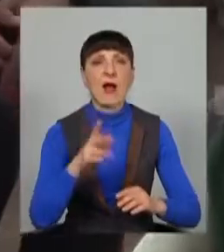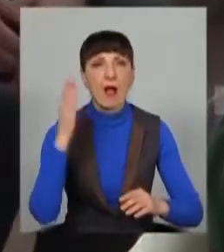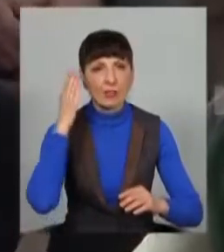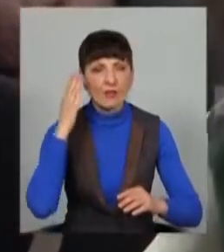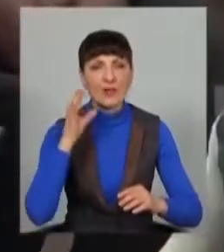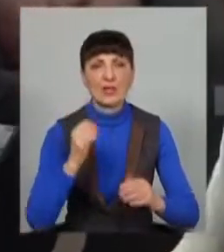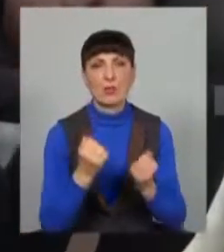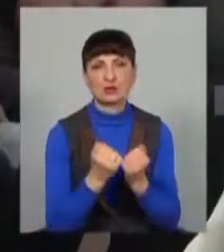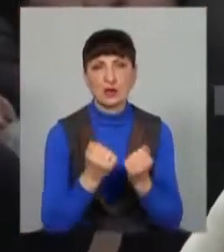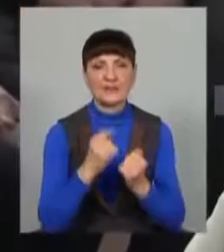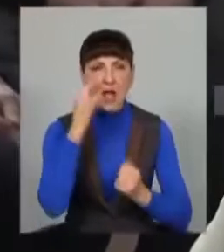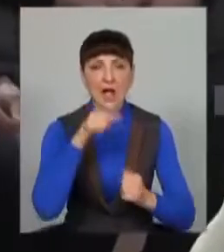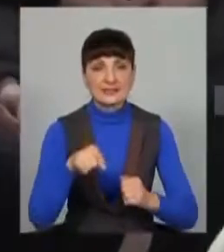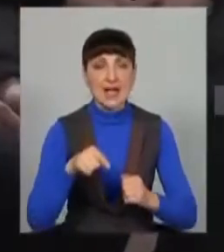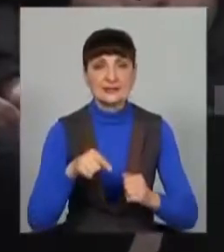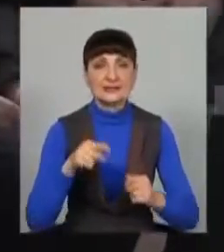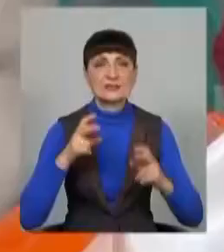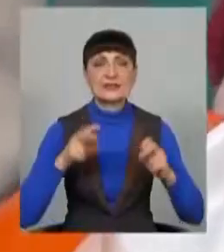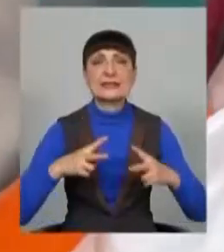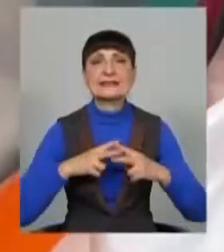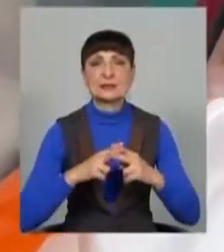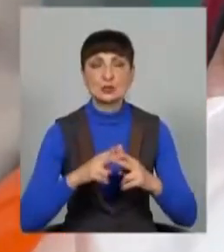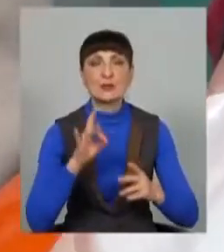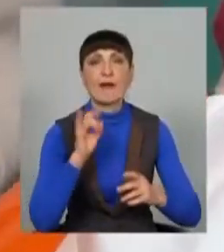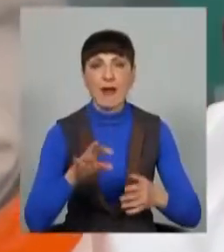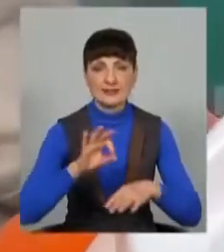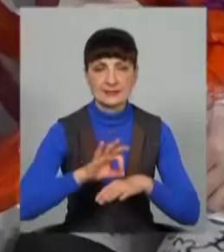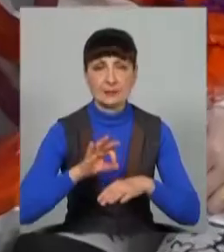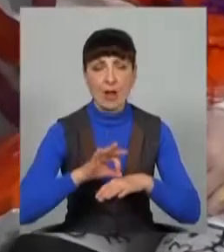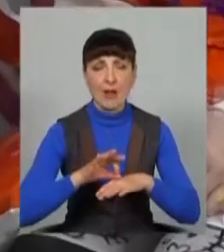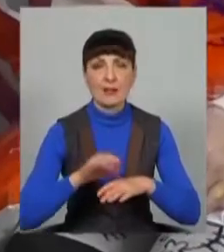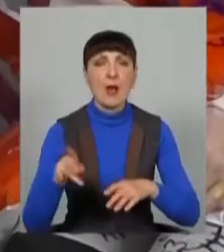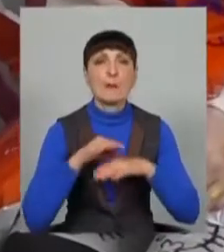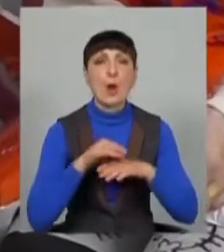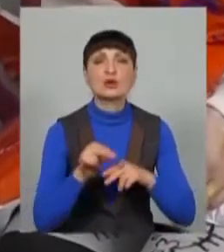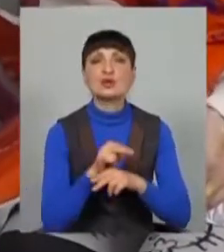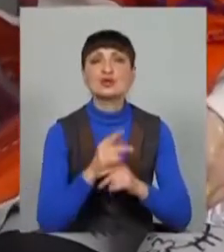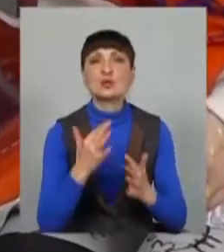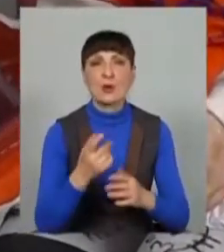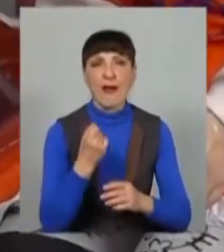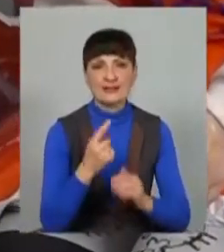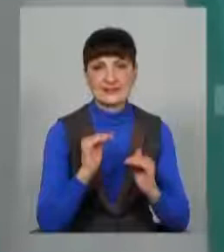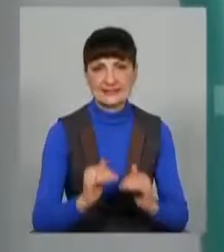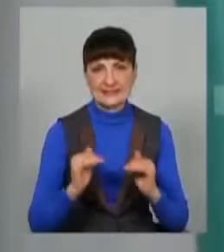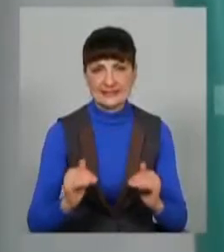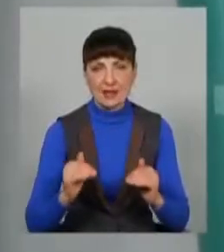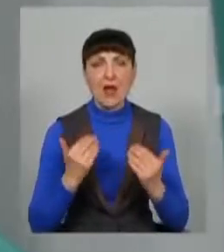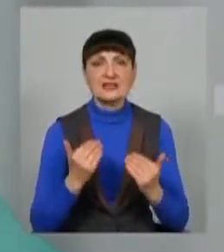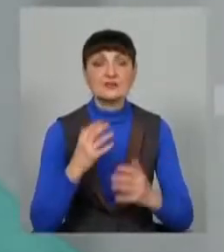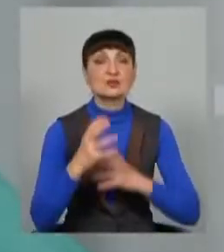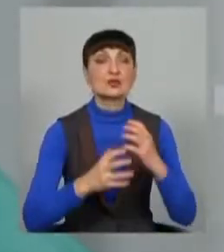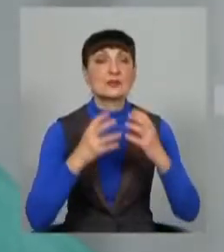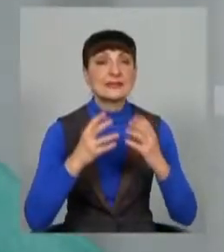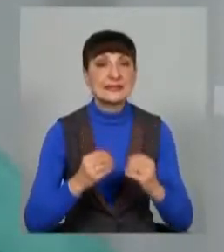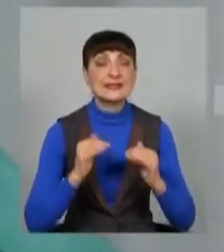мозга и почек. В Казахском научно-исследовательском институте онкологии и радиологии проходят лечение 11 детей. А так как сегодня